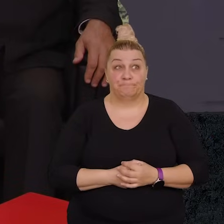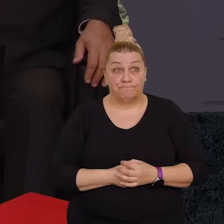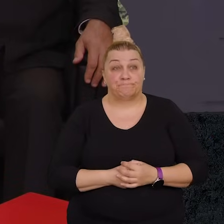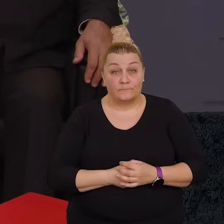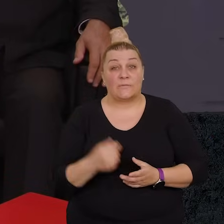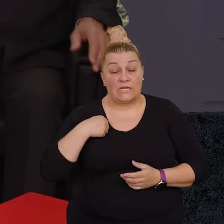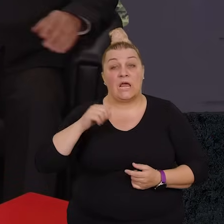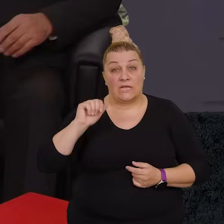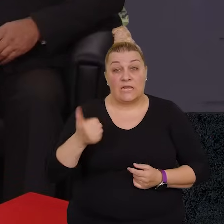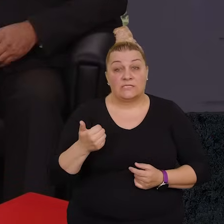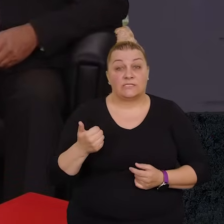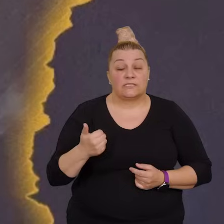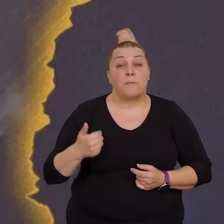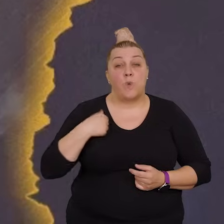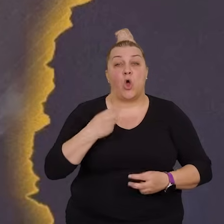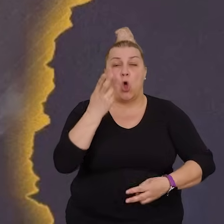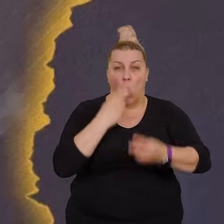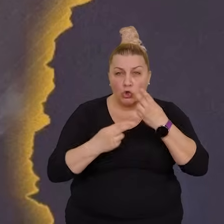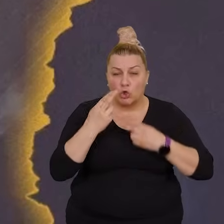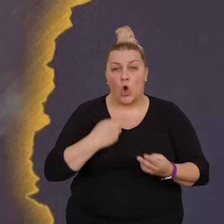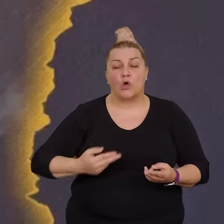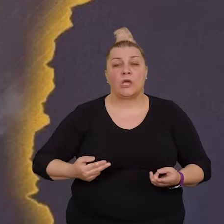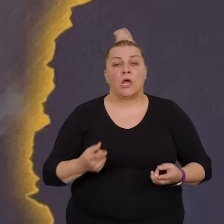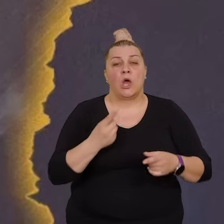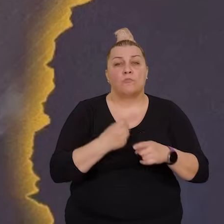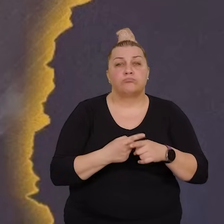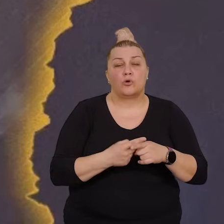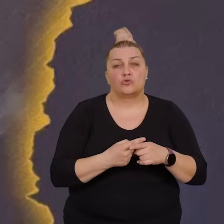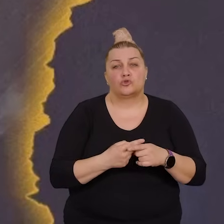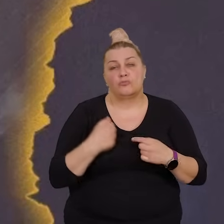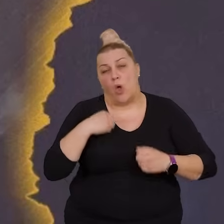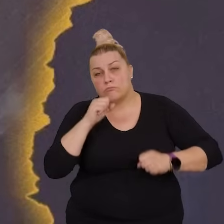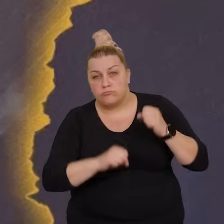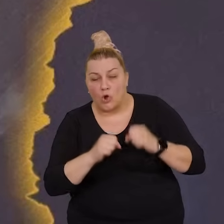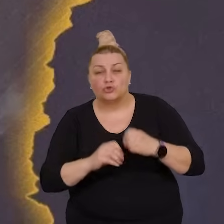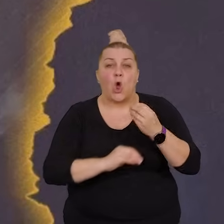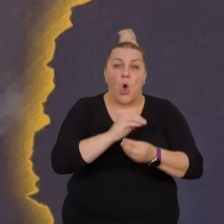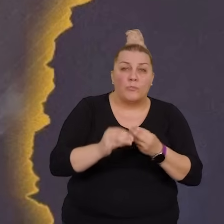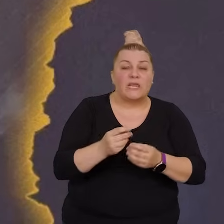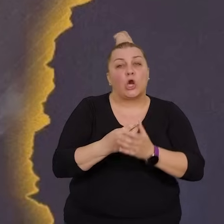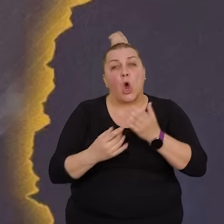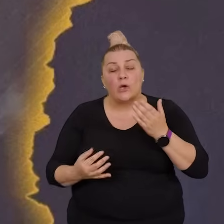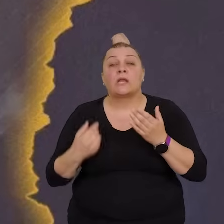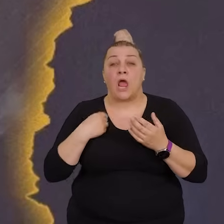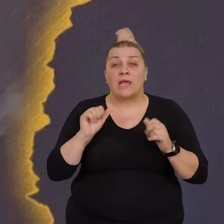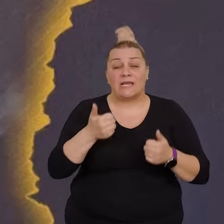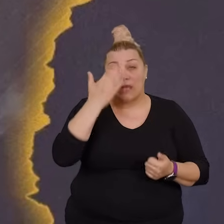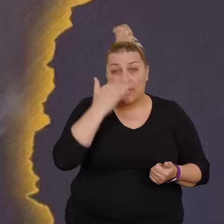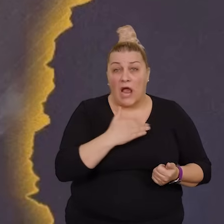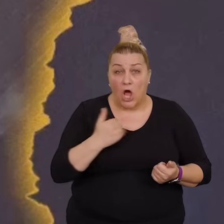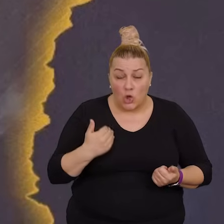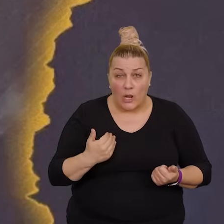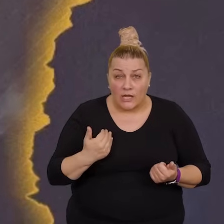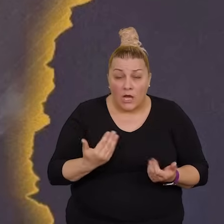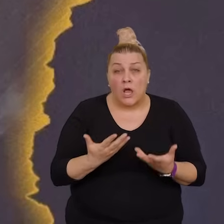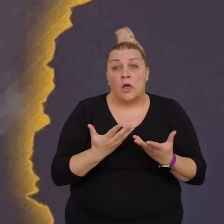razloga. Ja jesam po svom odgoju i po nekakvom habitusu svom obiteljskom, po korijenima sam naravno katolik koji